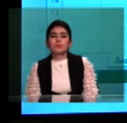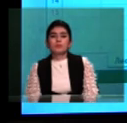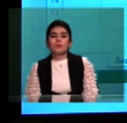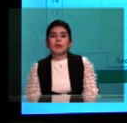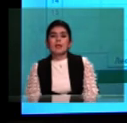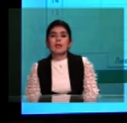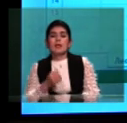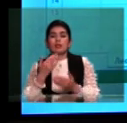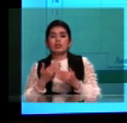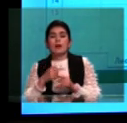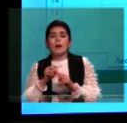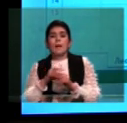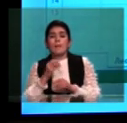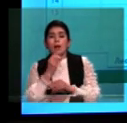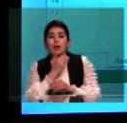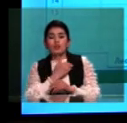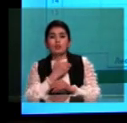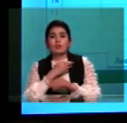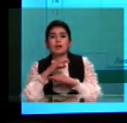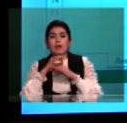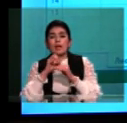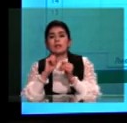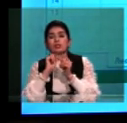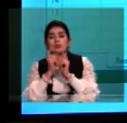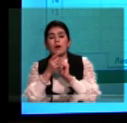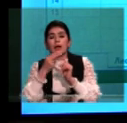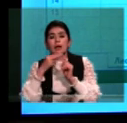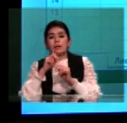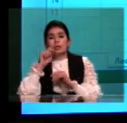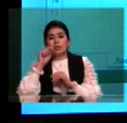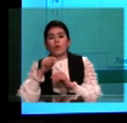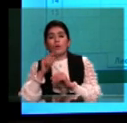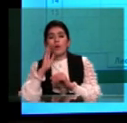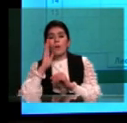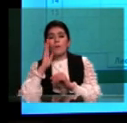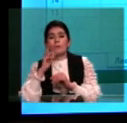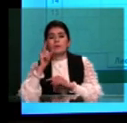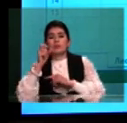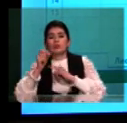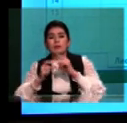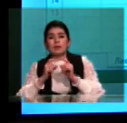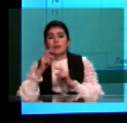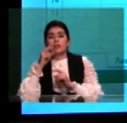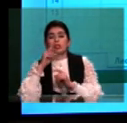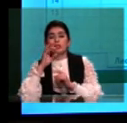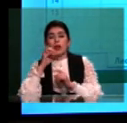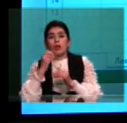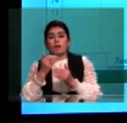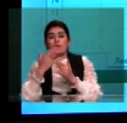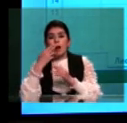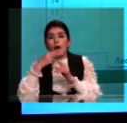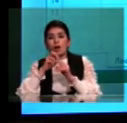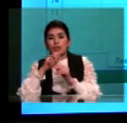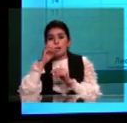Вот если мы захотим внести какие-либо изменения после этого, то выйдет следующее диалоговое окно.